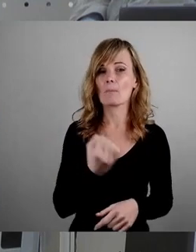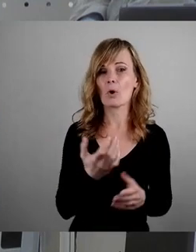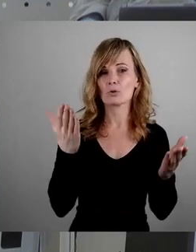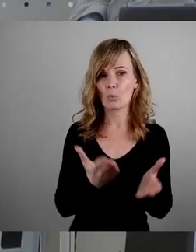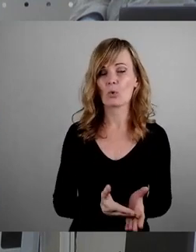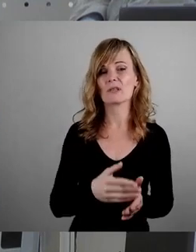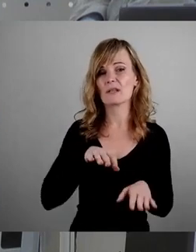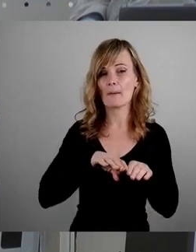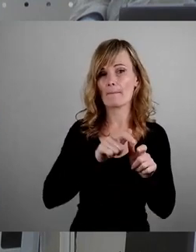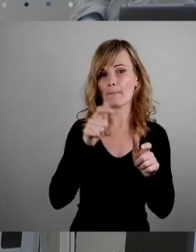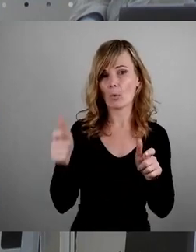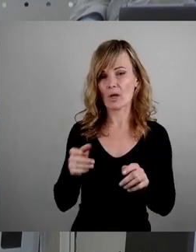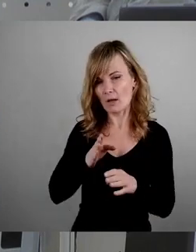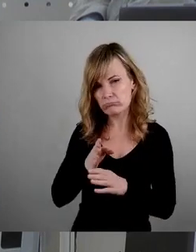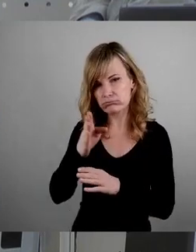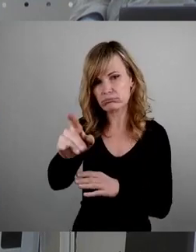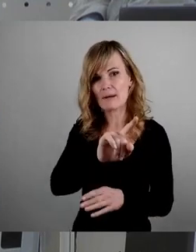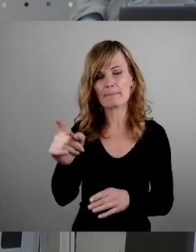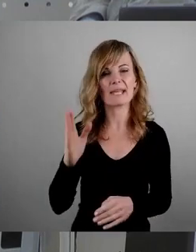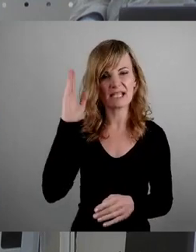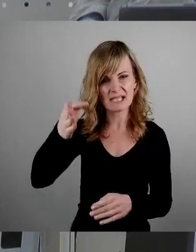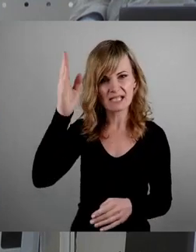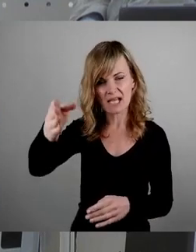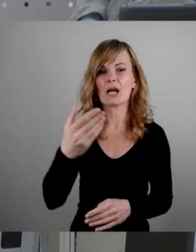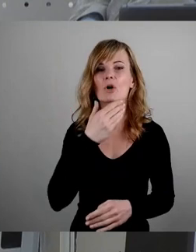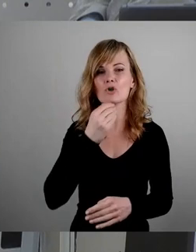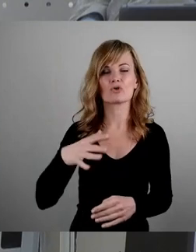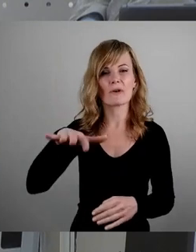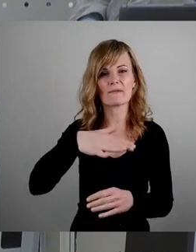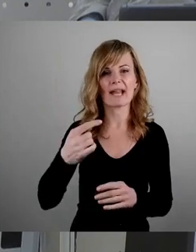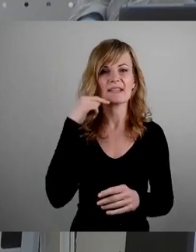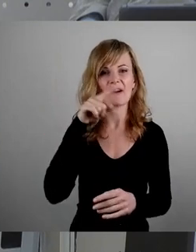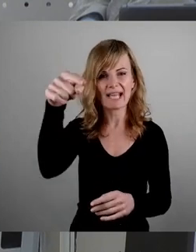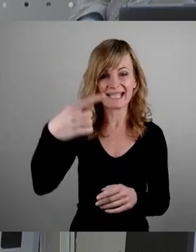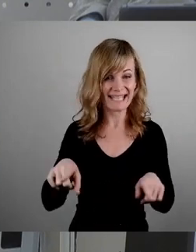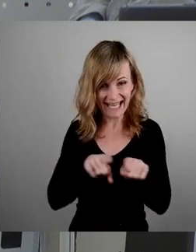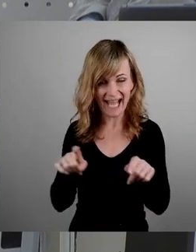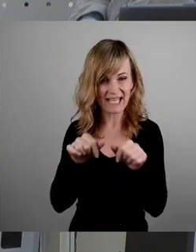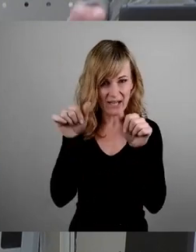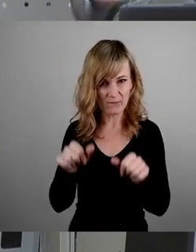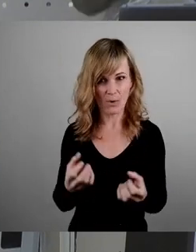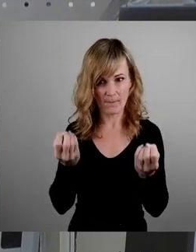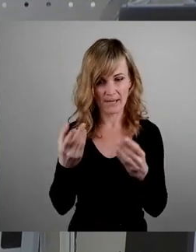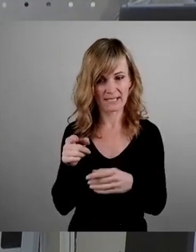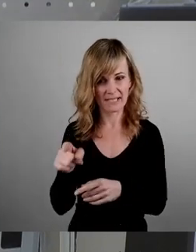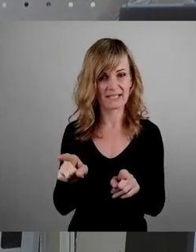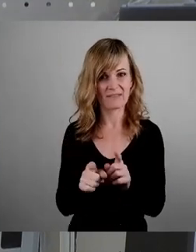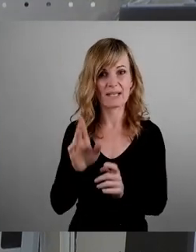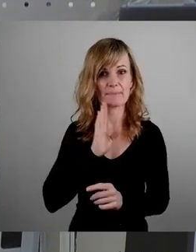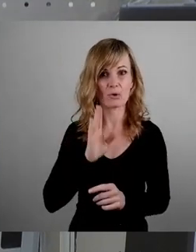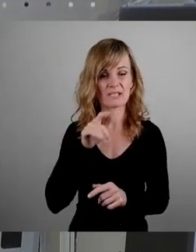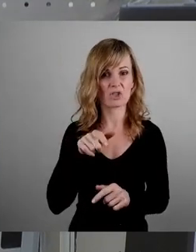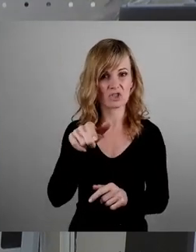ich sage mal, letztendlich zum Anschluss nach Schönfeld-Weißig. Wenn das in der gleichen Art und Weise passiert, wie auf der Bautzener Straße mit